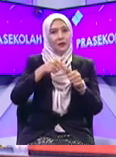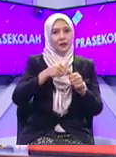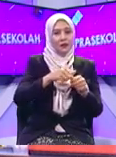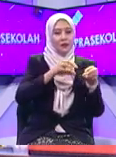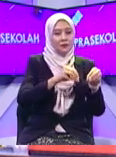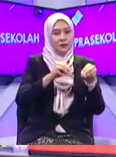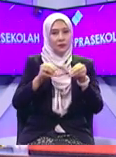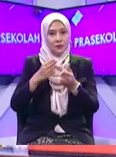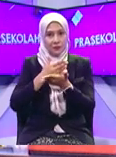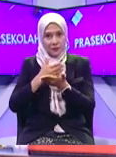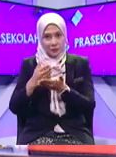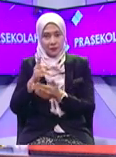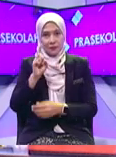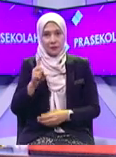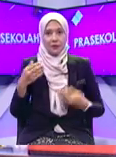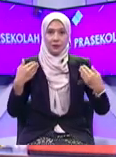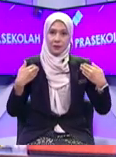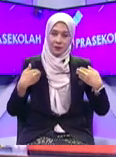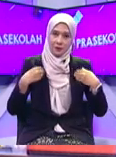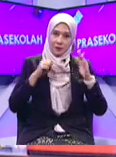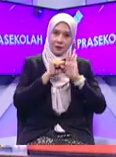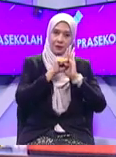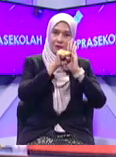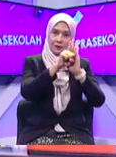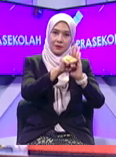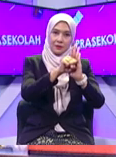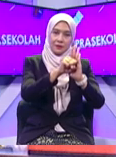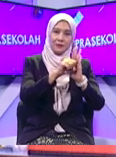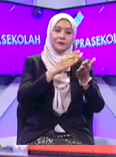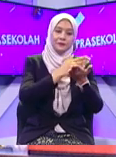mesti ada simbol Apa tadi